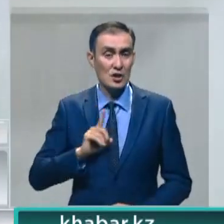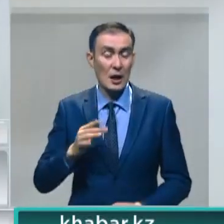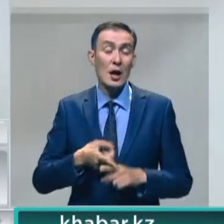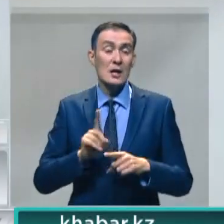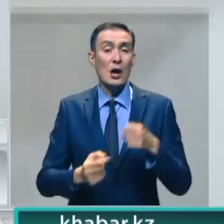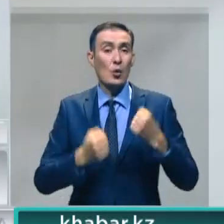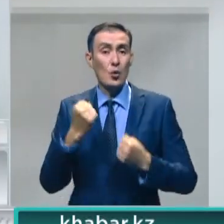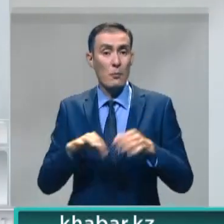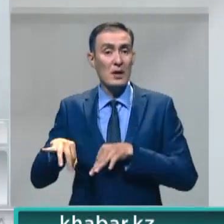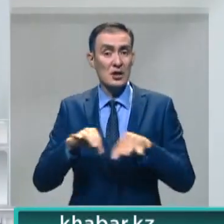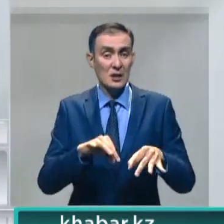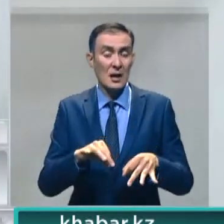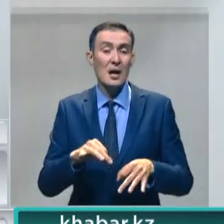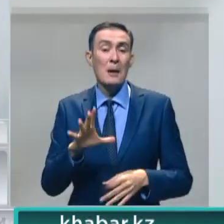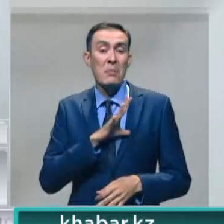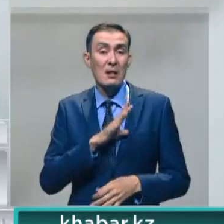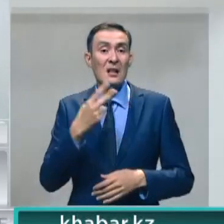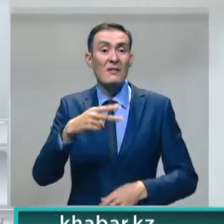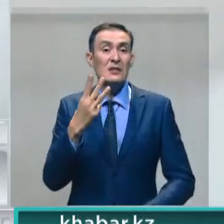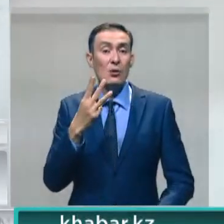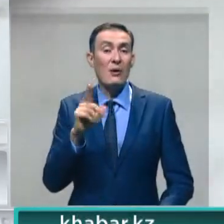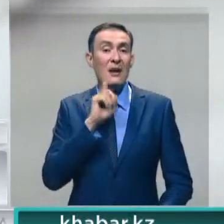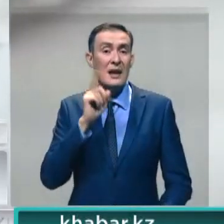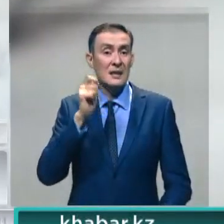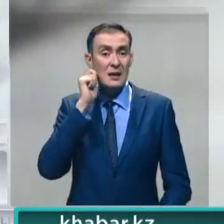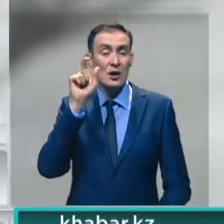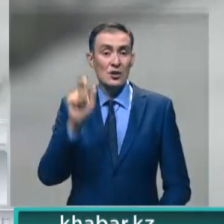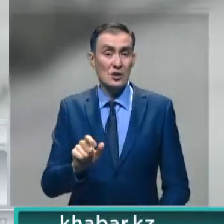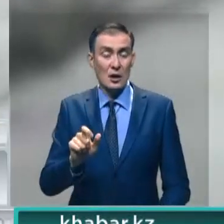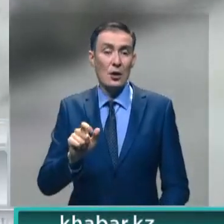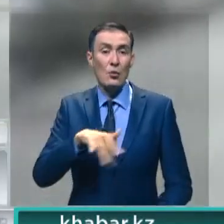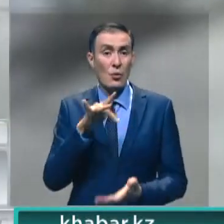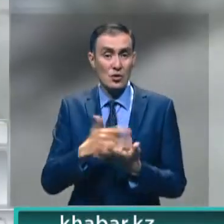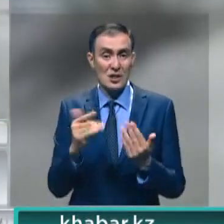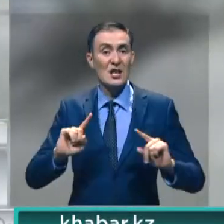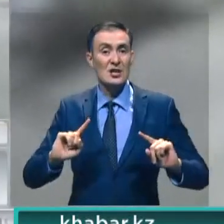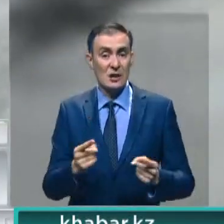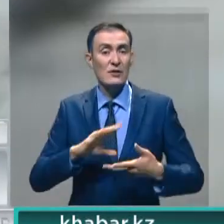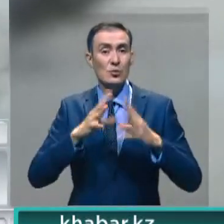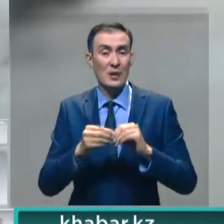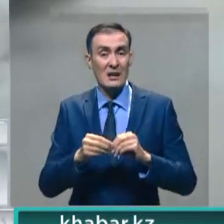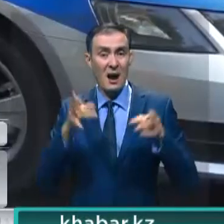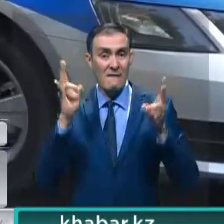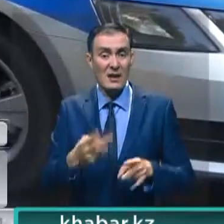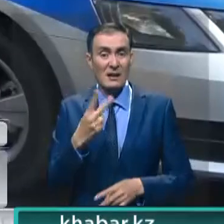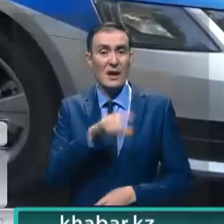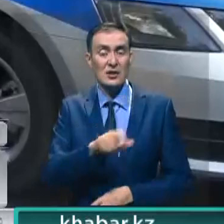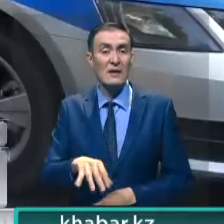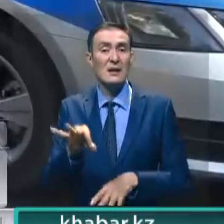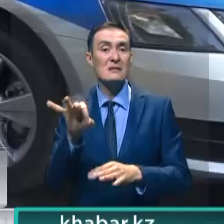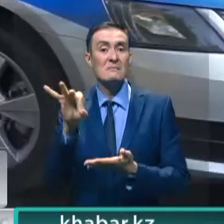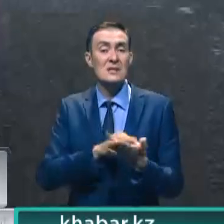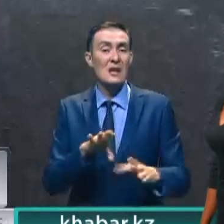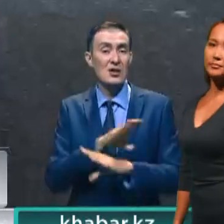остановок. За рулем транспортного средства находился 23-летний житель города. Он задержан. В результате ДТП два человека